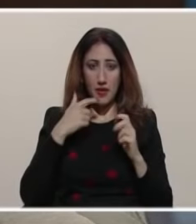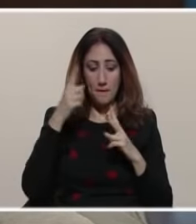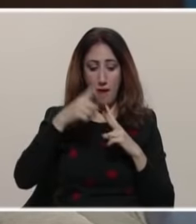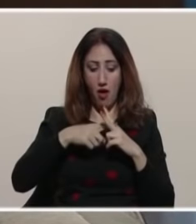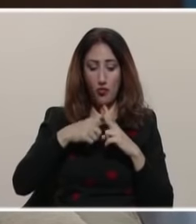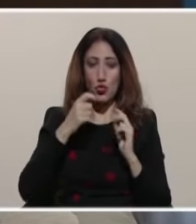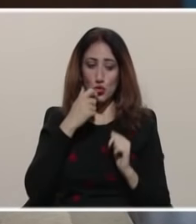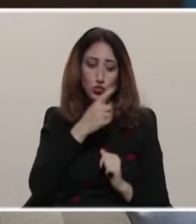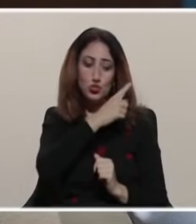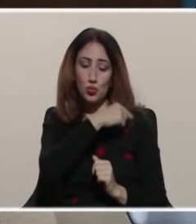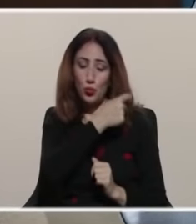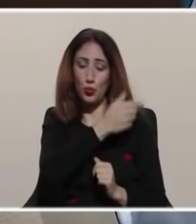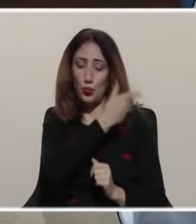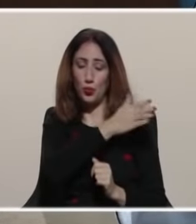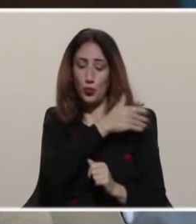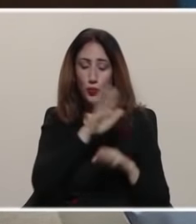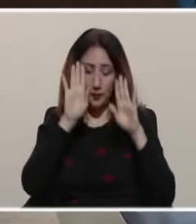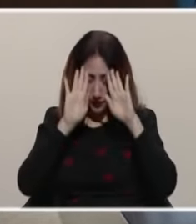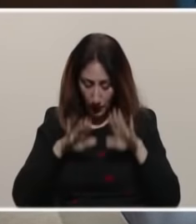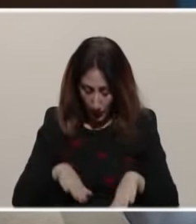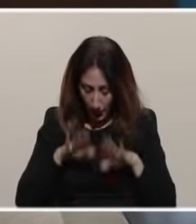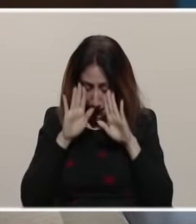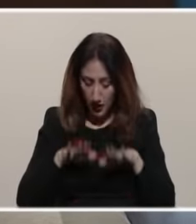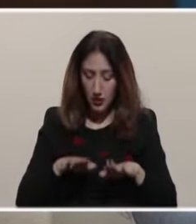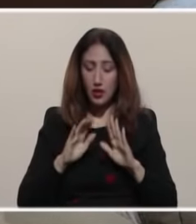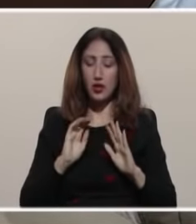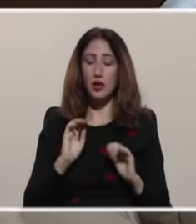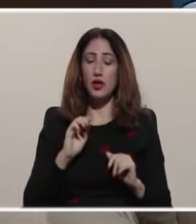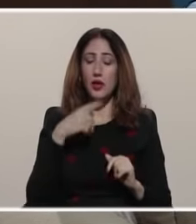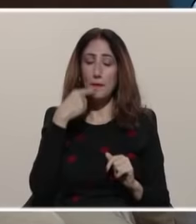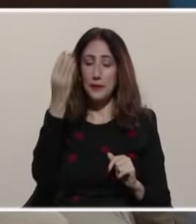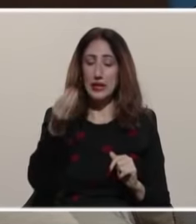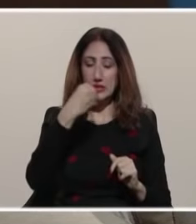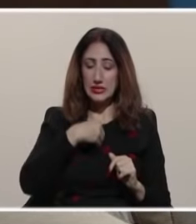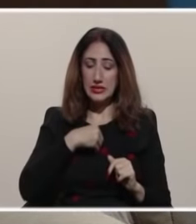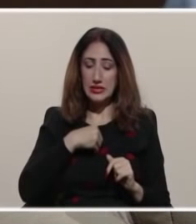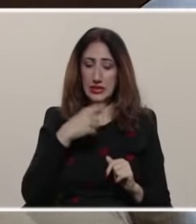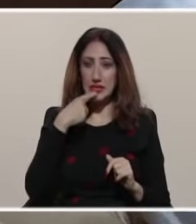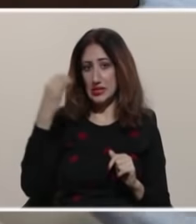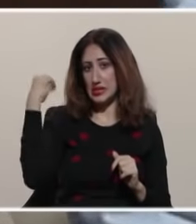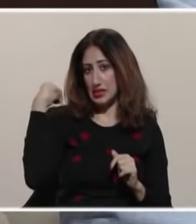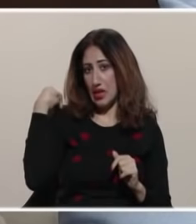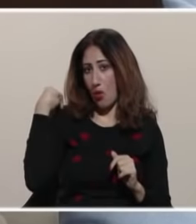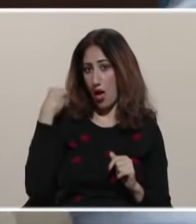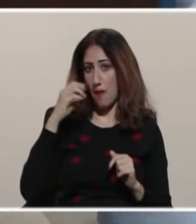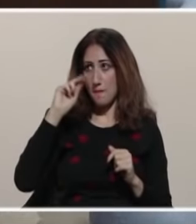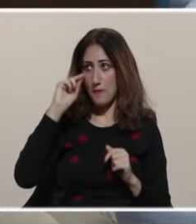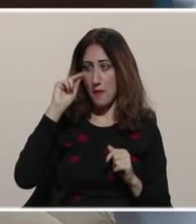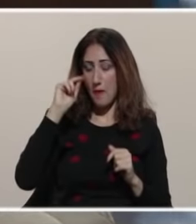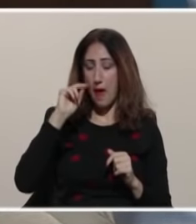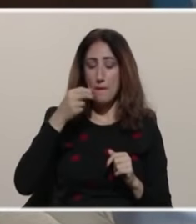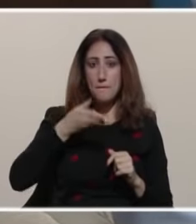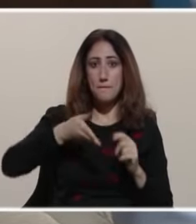عنه. والعبادة في غفلة الناس يا سيدي تدي لك أجر الهجرة في سبيل الله. مفاجأة